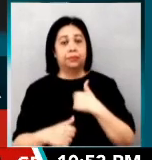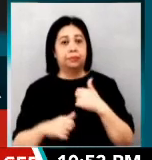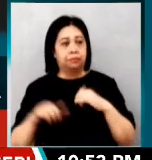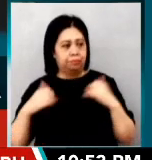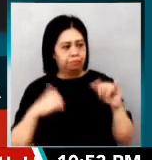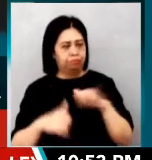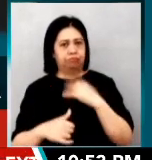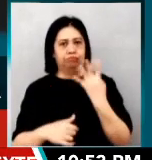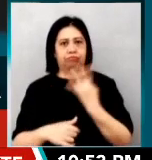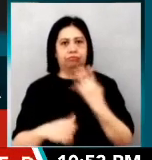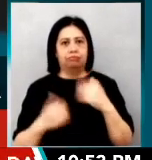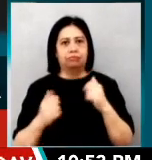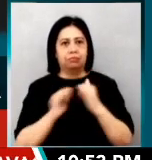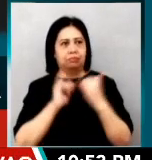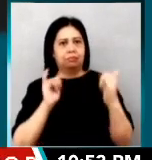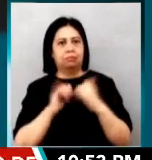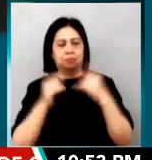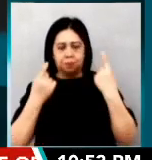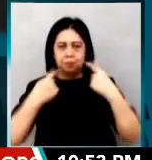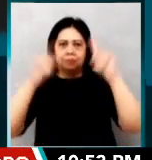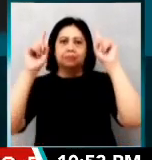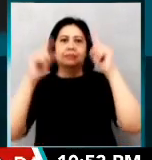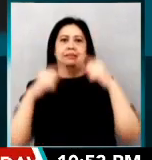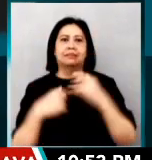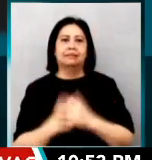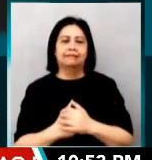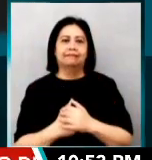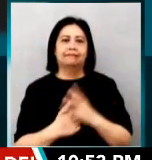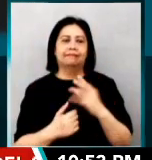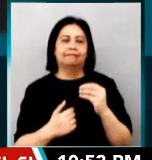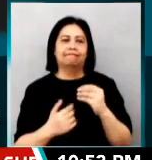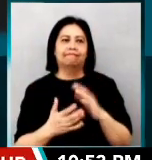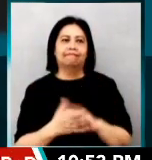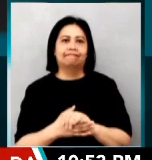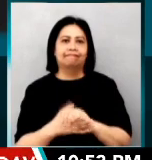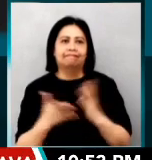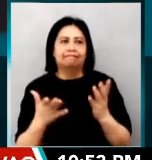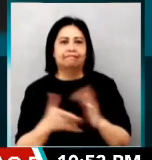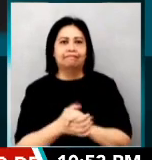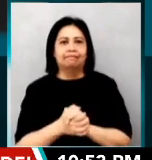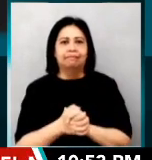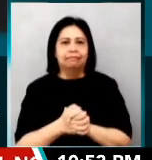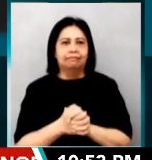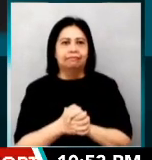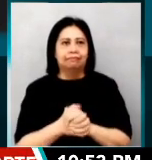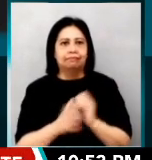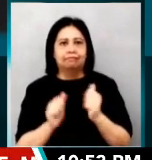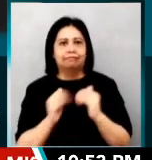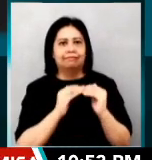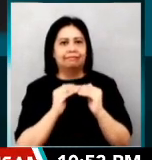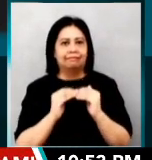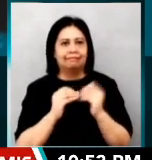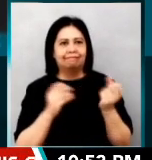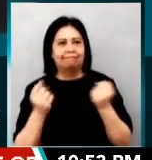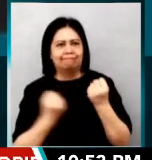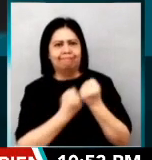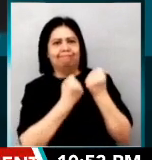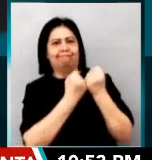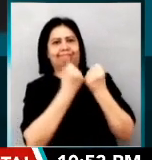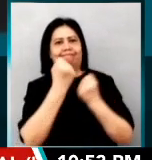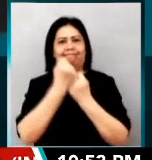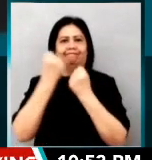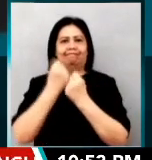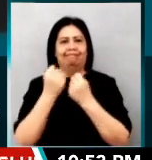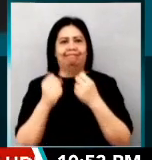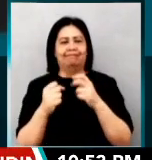yung kalayo na yung narating namin. And yun nga, parang lahat nga kami naghilaan pataas. Wala naman, parang lahat nagtutulungan